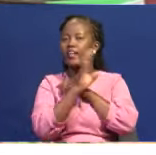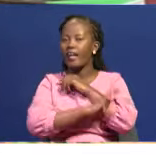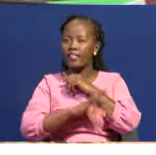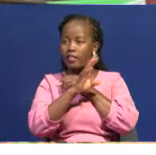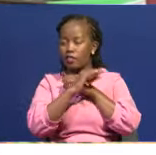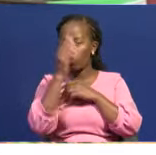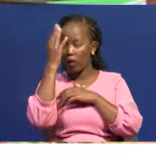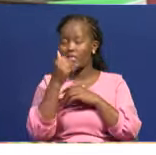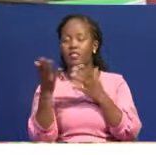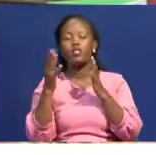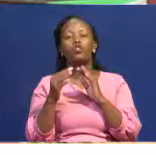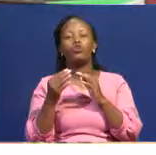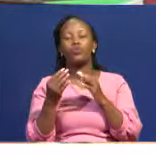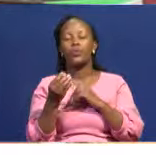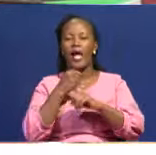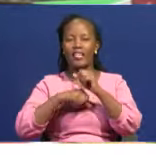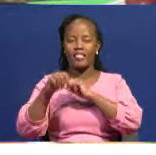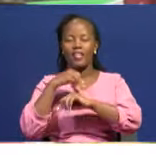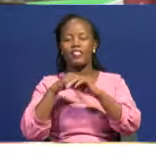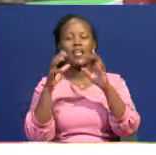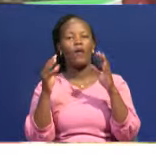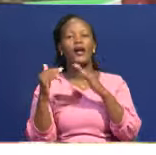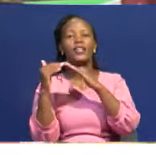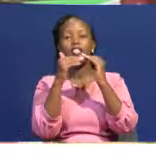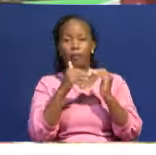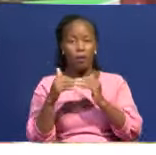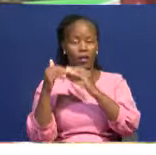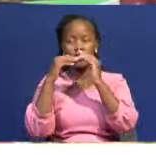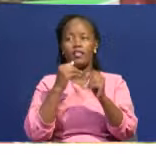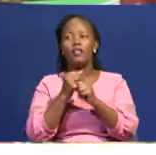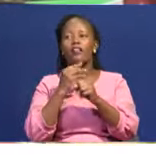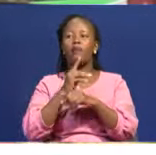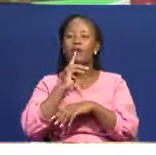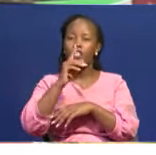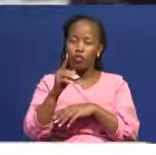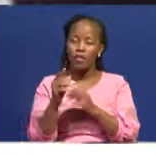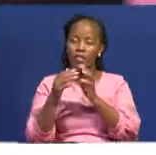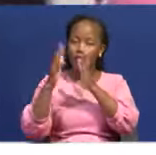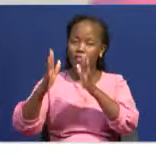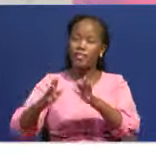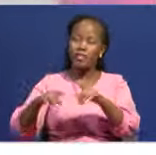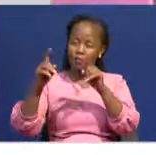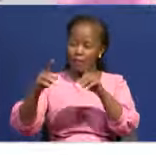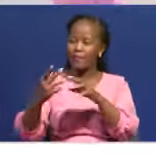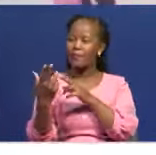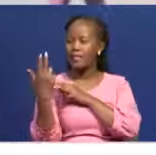exercise our democracy by ensuring our leaders are accountable.